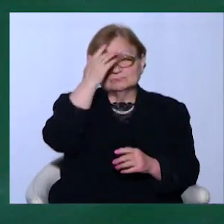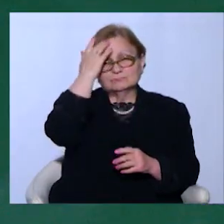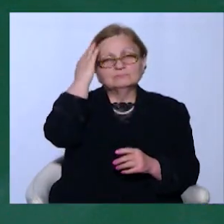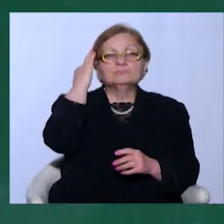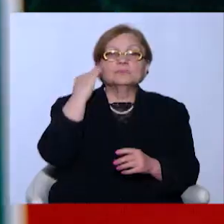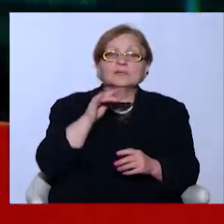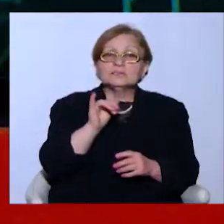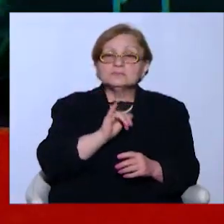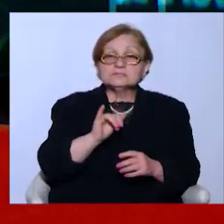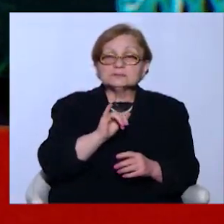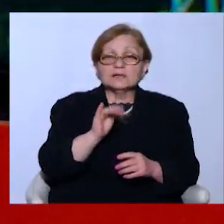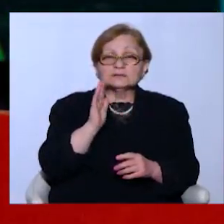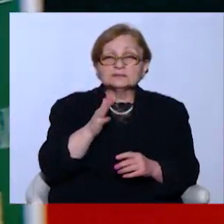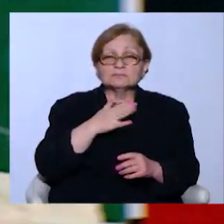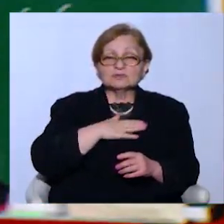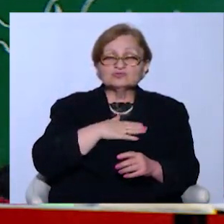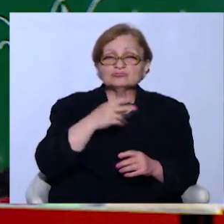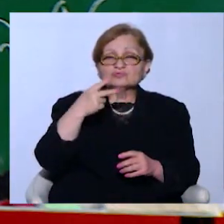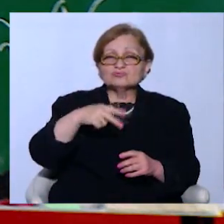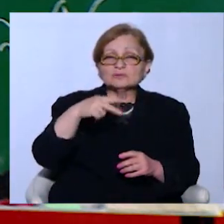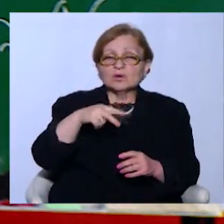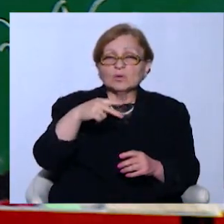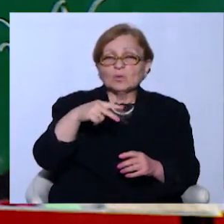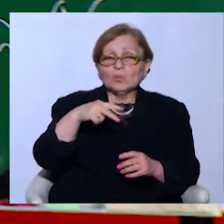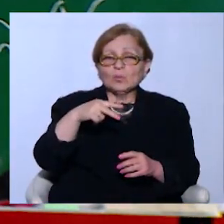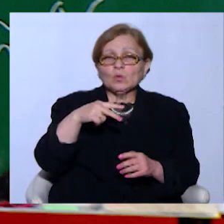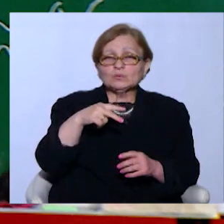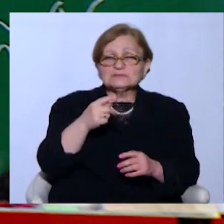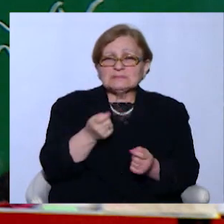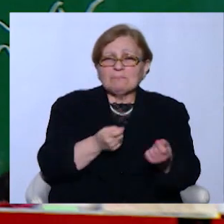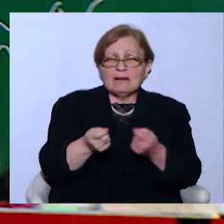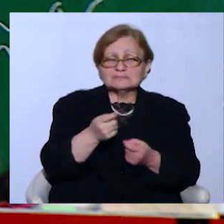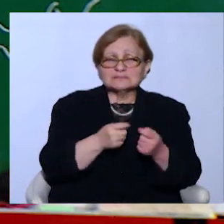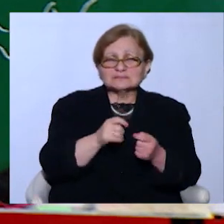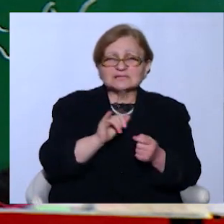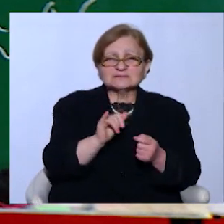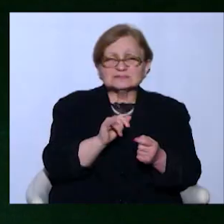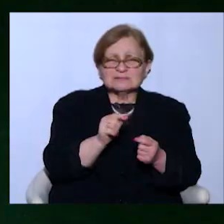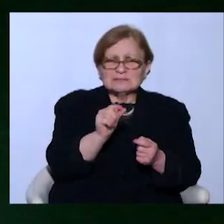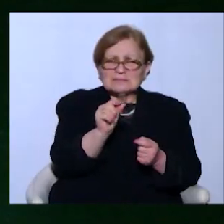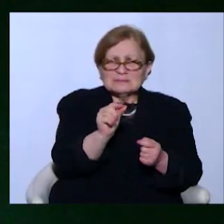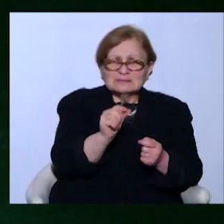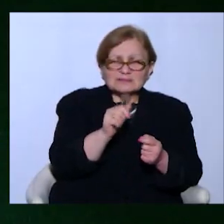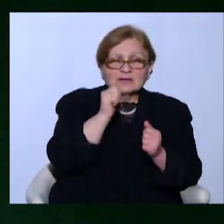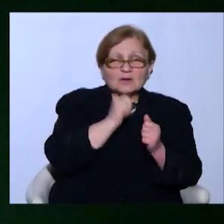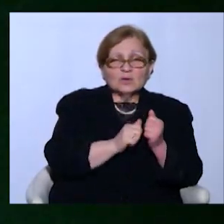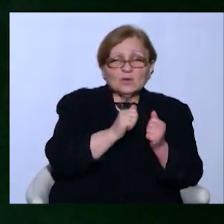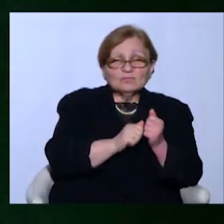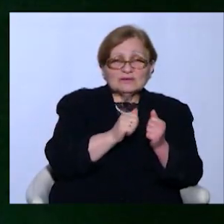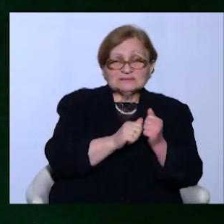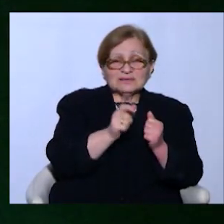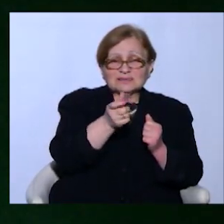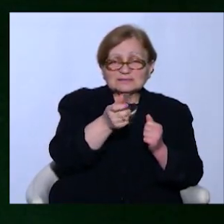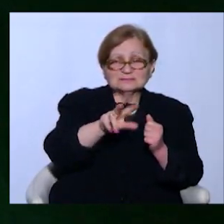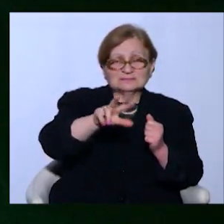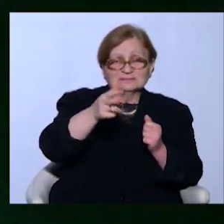მაშინ სად იქნება ჩვენი 20 ბაქტერია? 20 ბაქტერია იყო იქნება ძალიან დაბალ ნიშნულზე. ყოველდღიურად სამჯერ მატულობს, ესე იგი